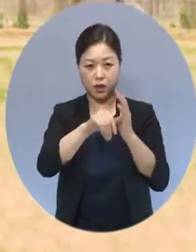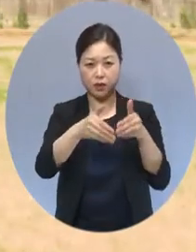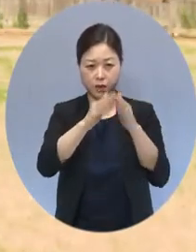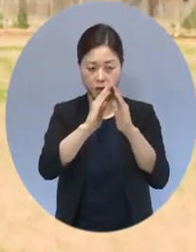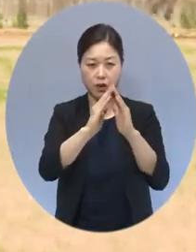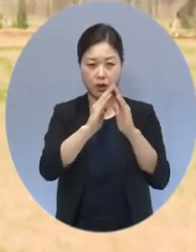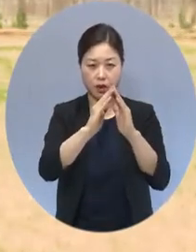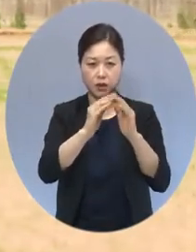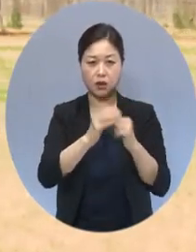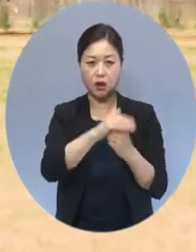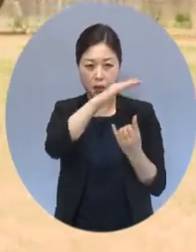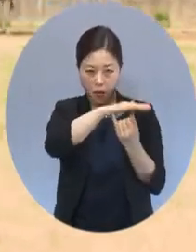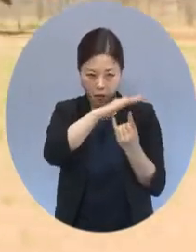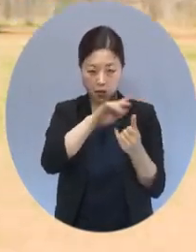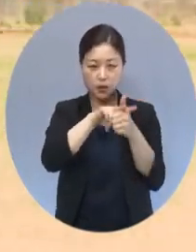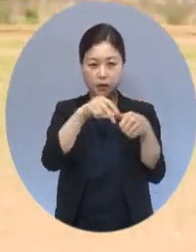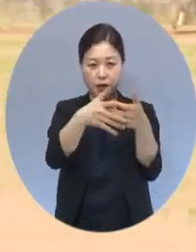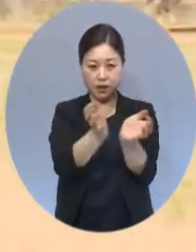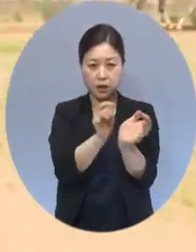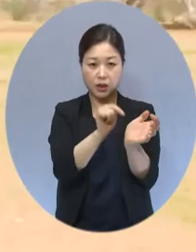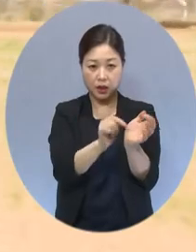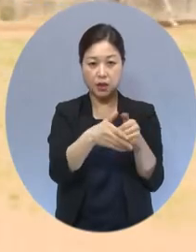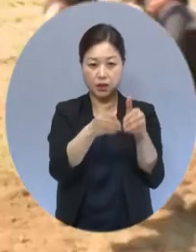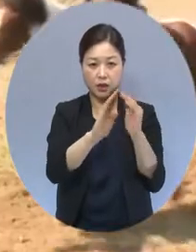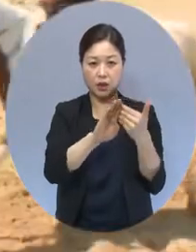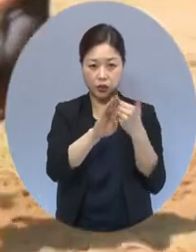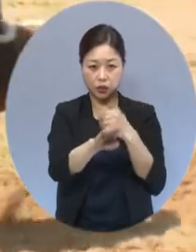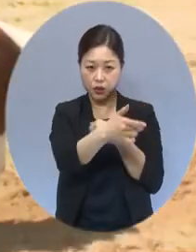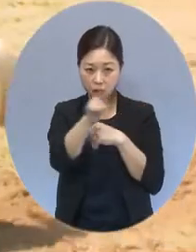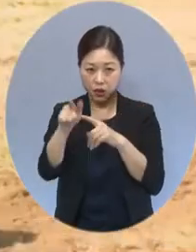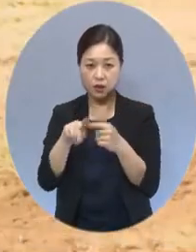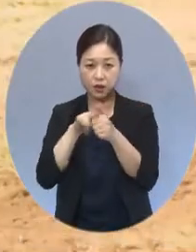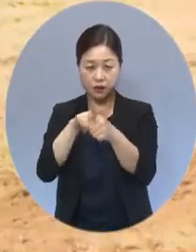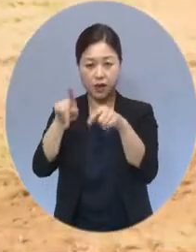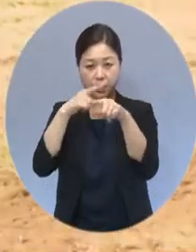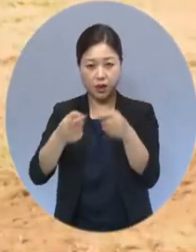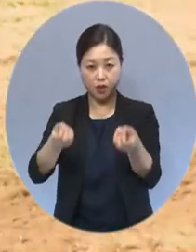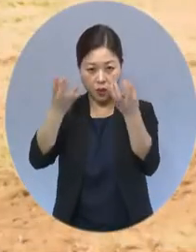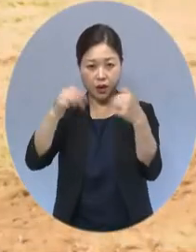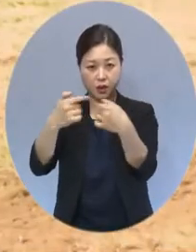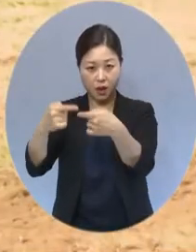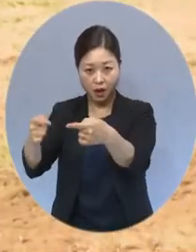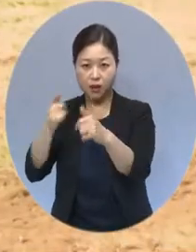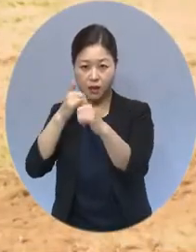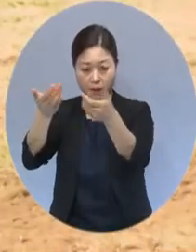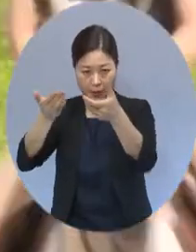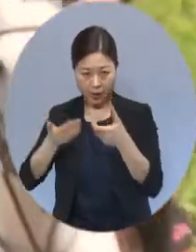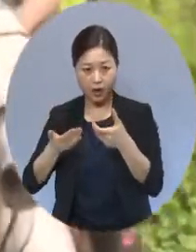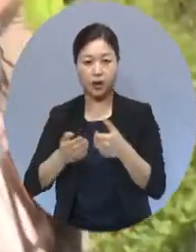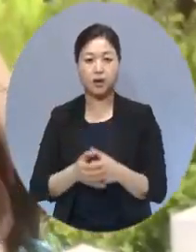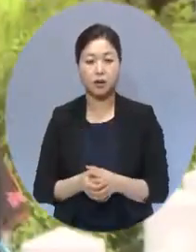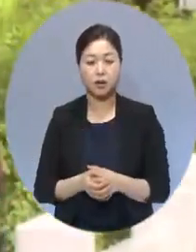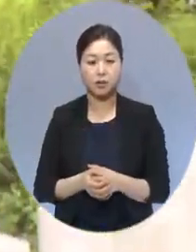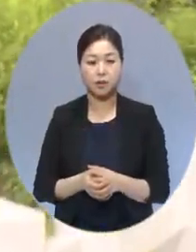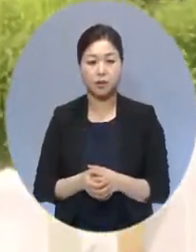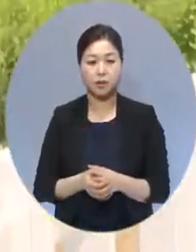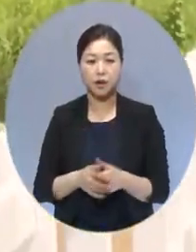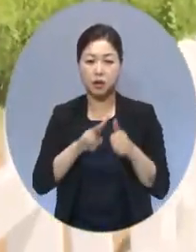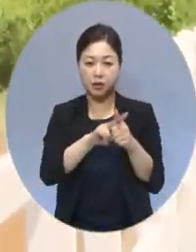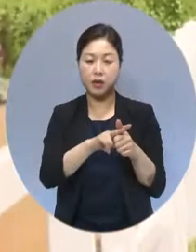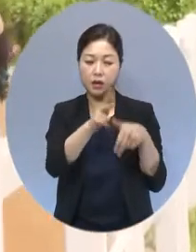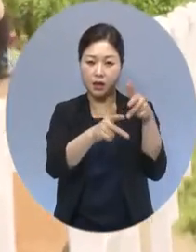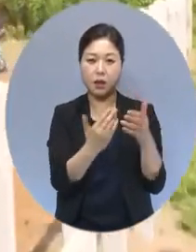창단한 유소년 승마단은 창단 이후 각종 승마대회에 참가해 트로피를 휩쓸고 있으며 승마산업